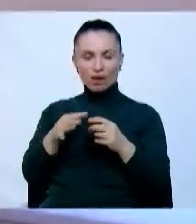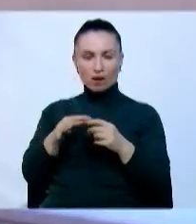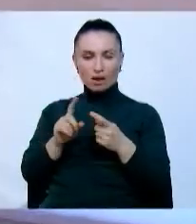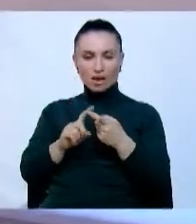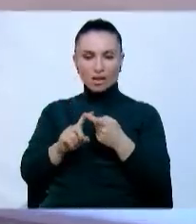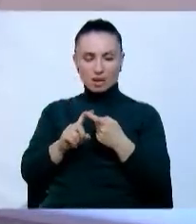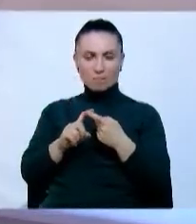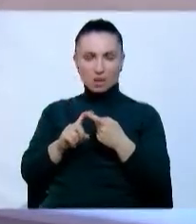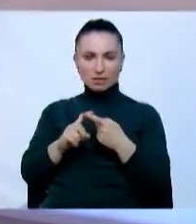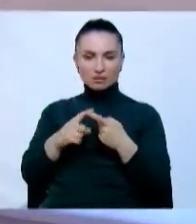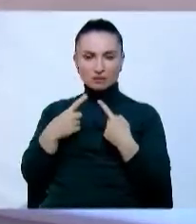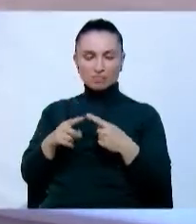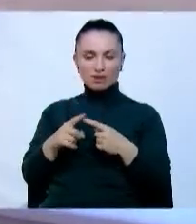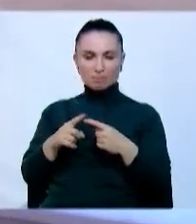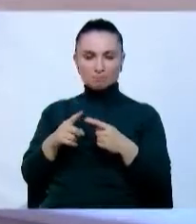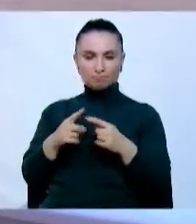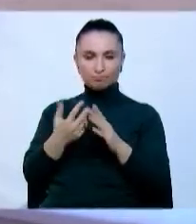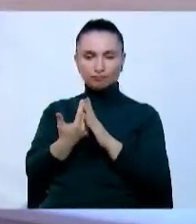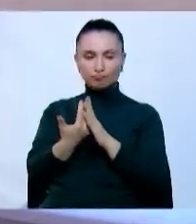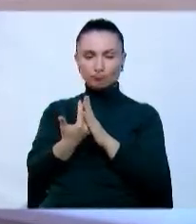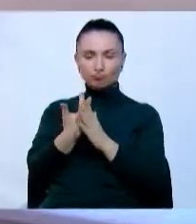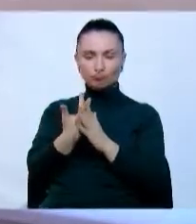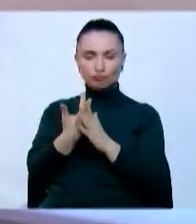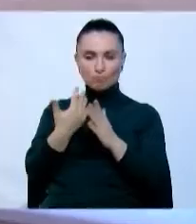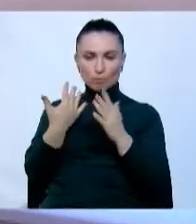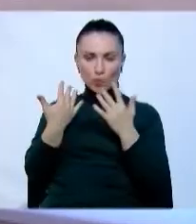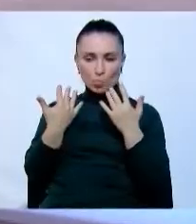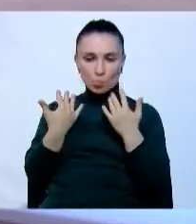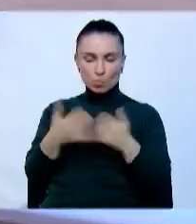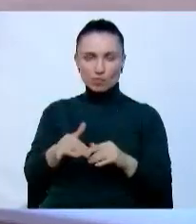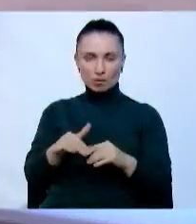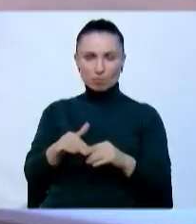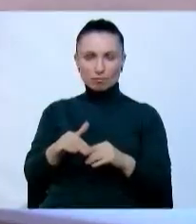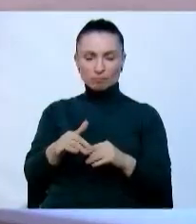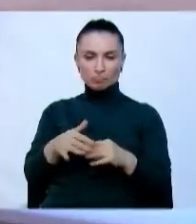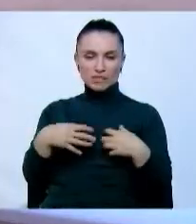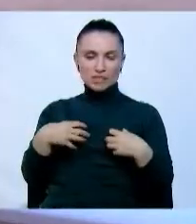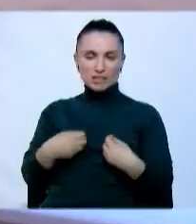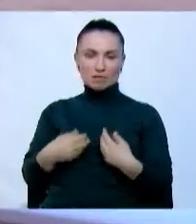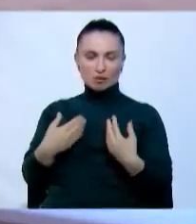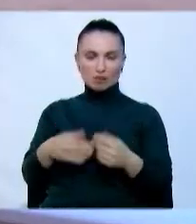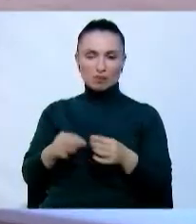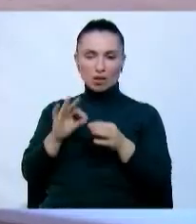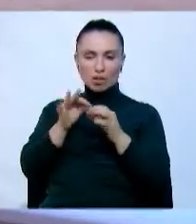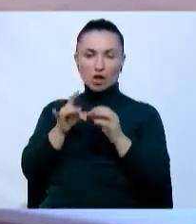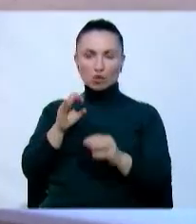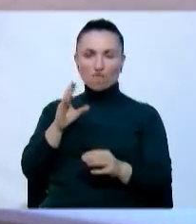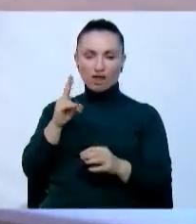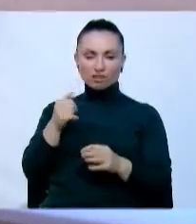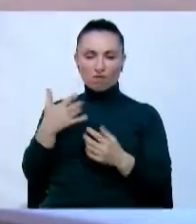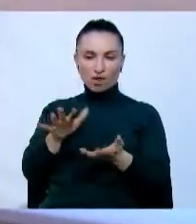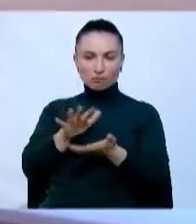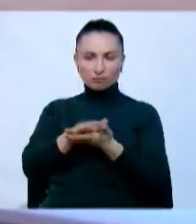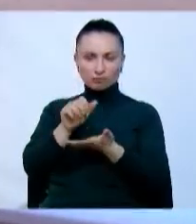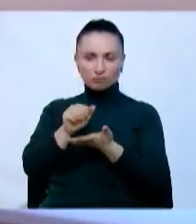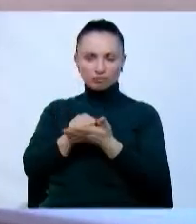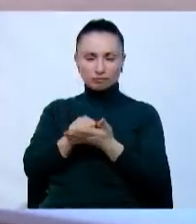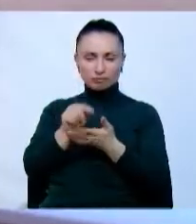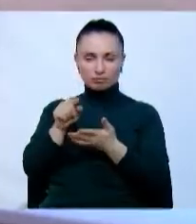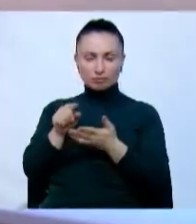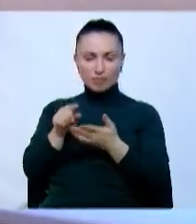სხვა ტიპის გამომწვევი შედის უკვე ღრმა შრეებში, სამწუხაროდ ხდება რქოვანის დაზიანება. რქოვანის